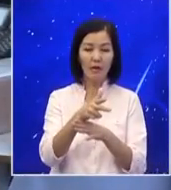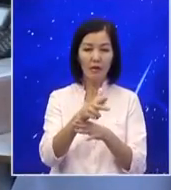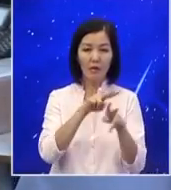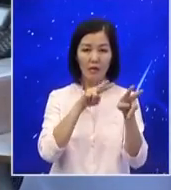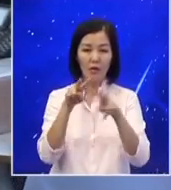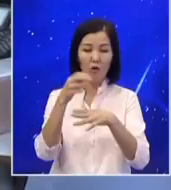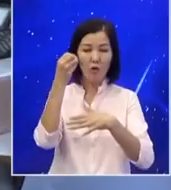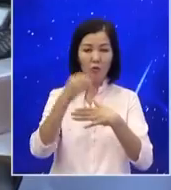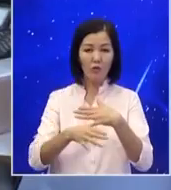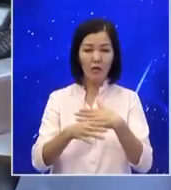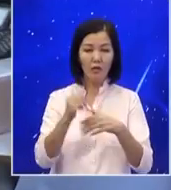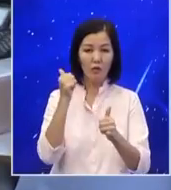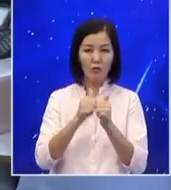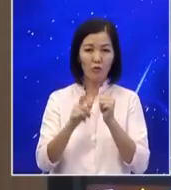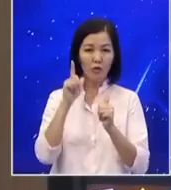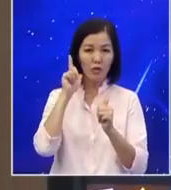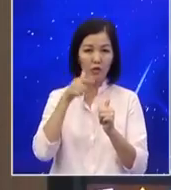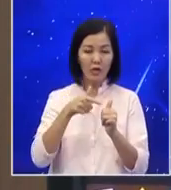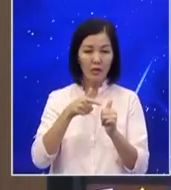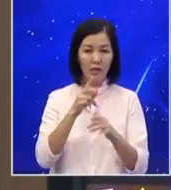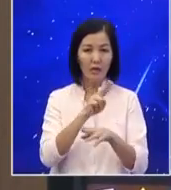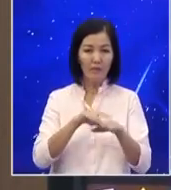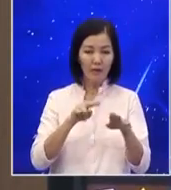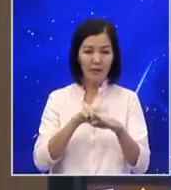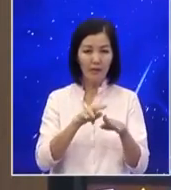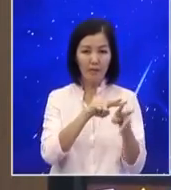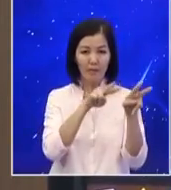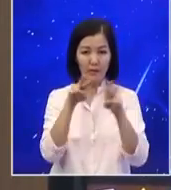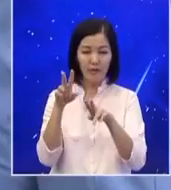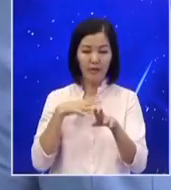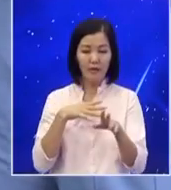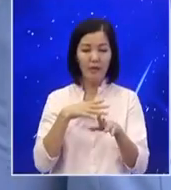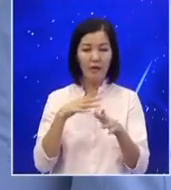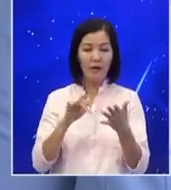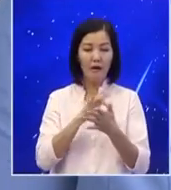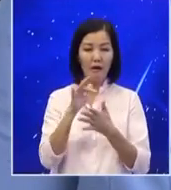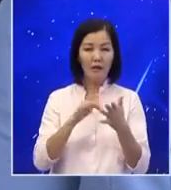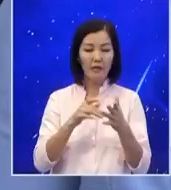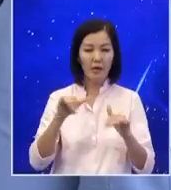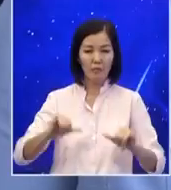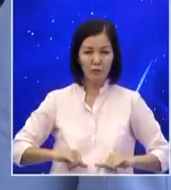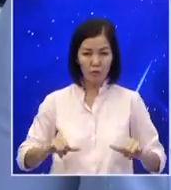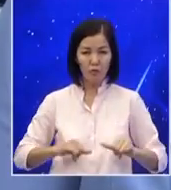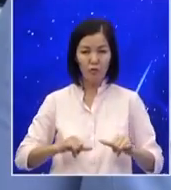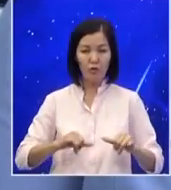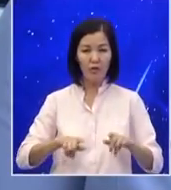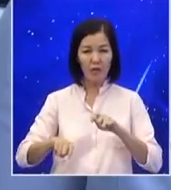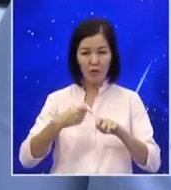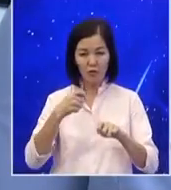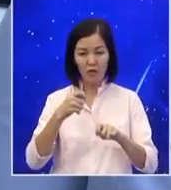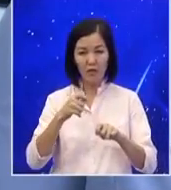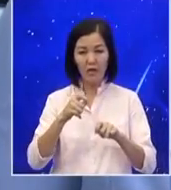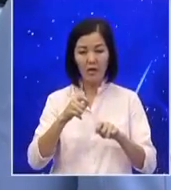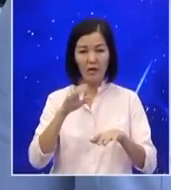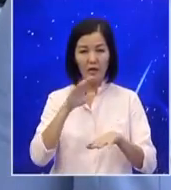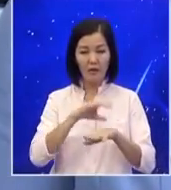тәулікті кезекшілікке инспекторлар түседі. Күнделікті қалада әкімшілік құқық бұзушылықтар анықталып, ол